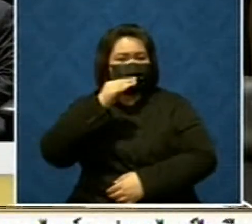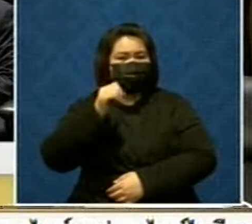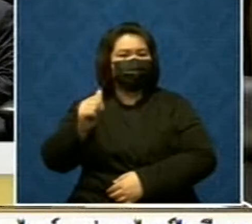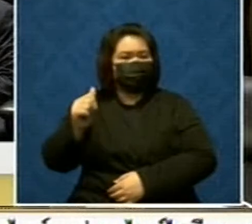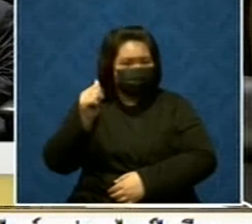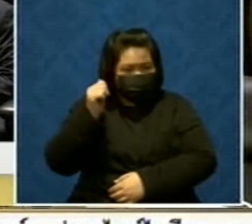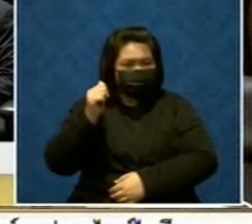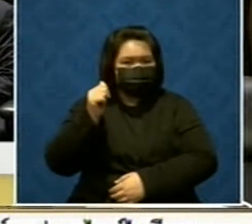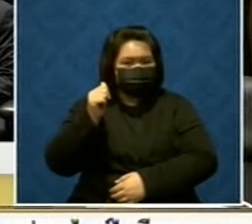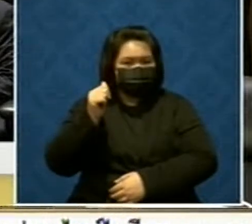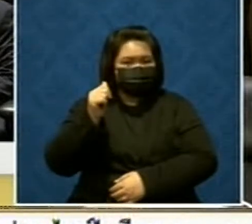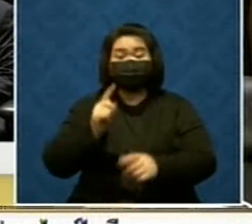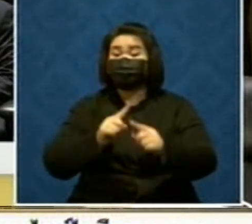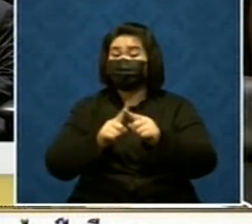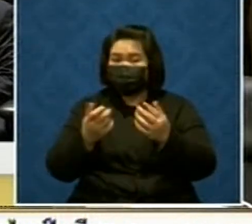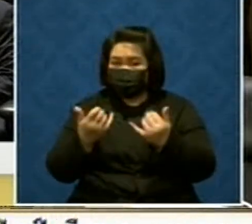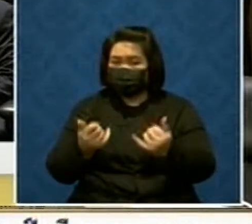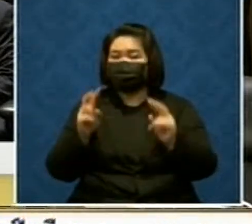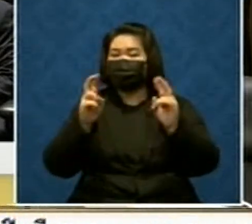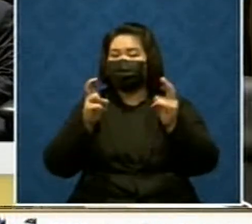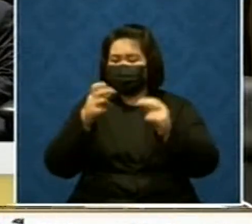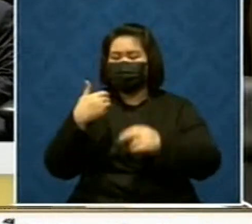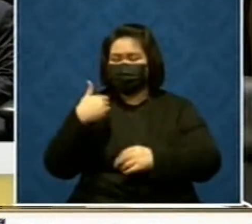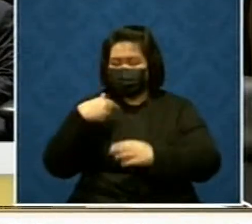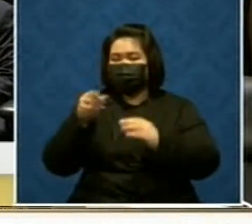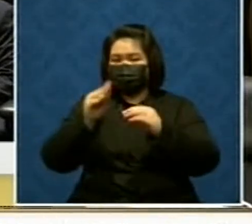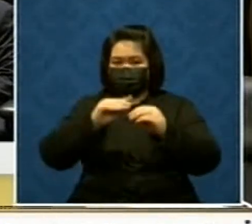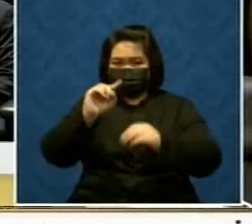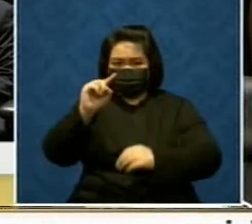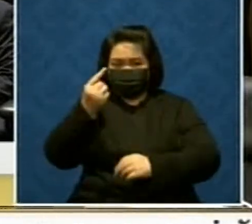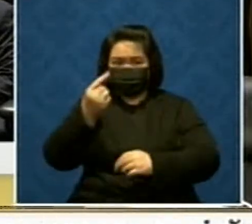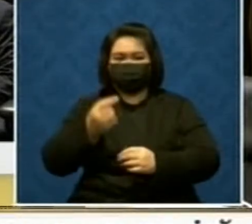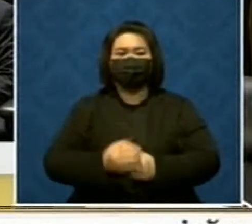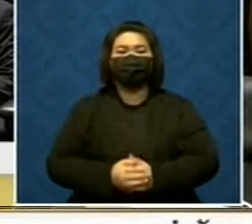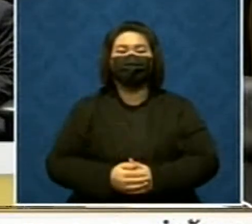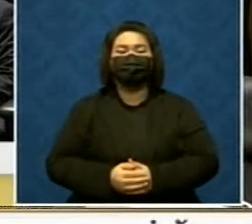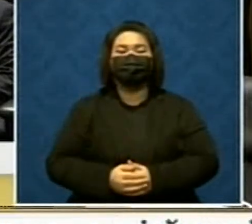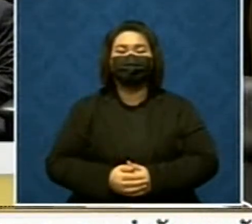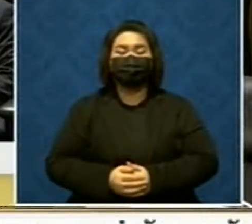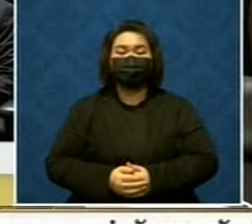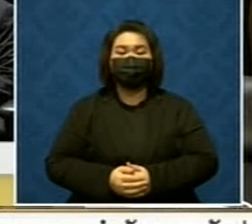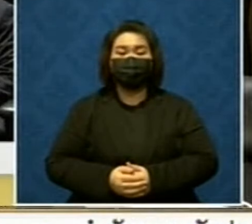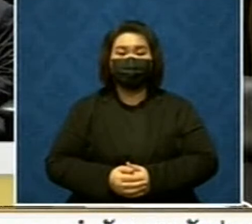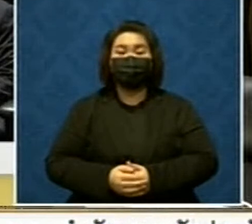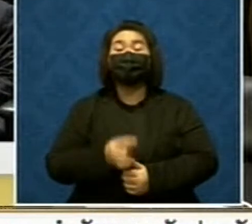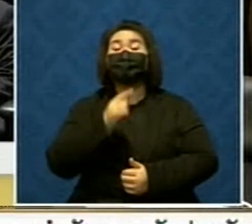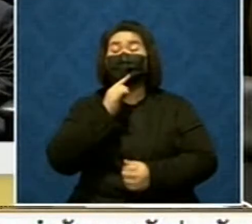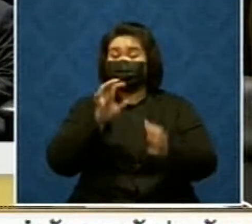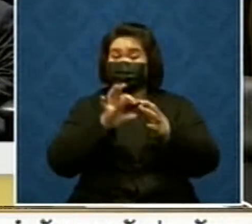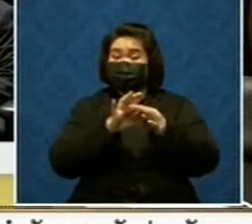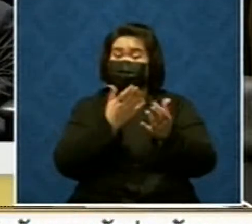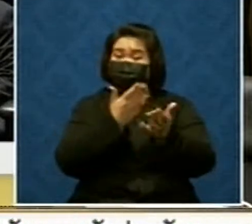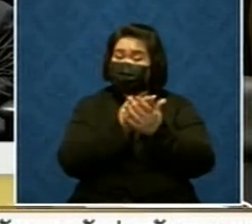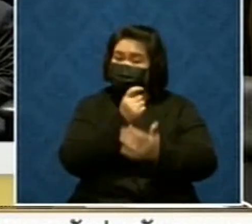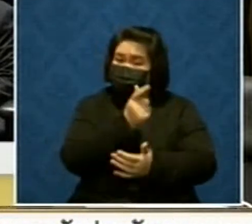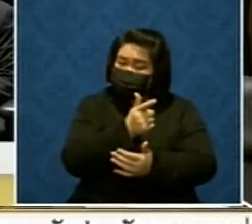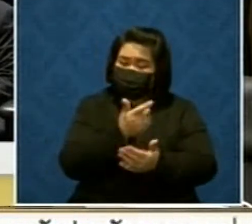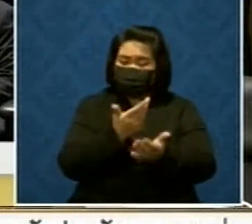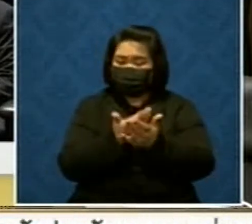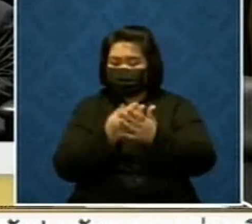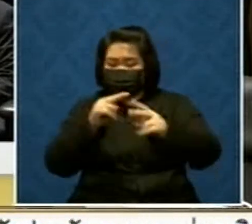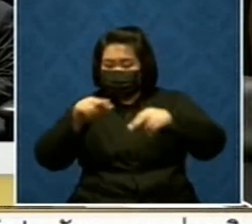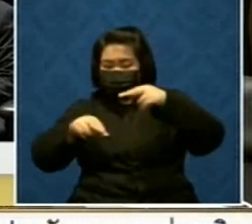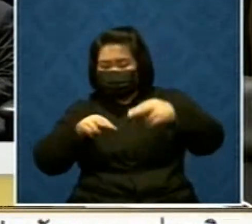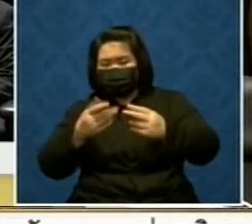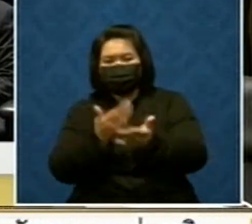แหละแต่วันนี้เอาเรื่องใหม่หน่อยผมเรียนอย่างนี้นะครับว่าค่าใช้จ่ายค่าดูแลเรื่องต่างใช้งบประมาณหลว